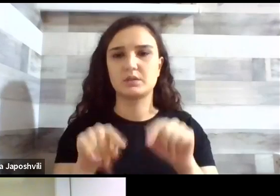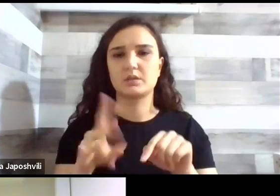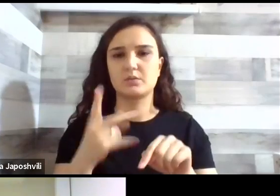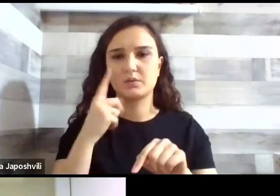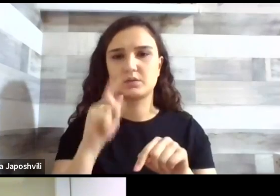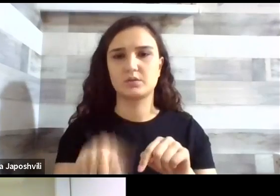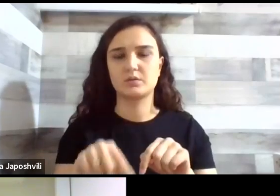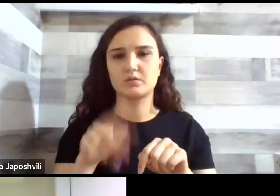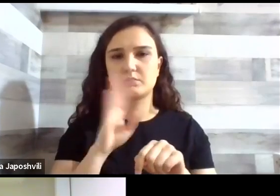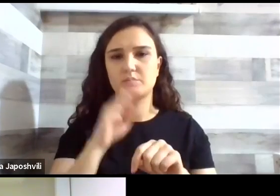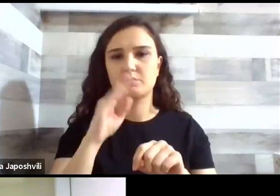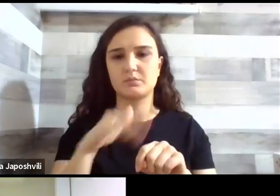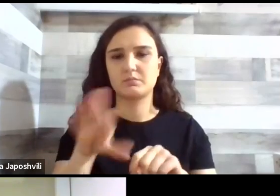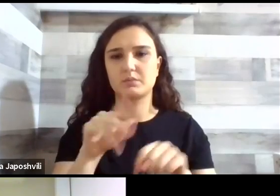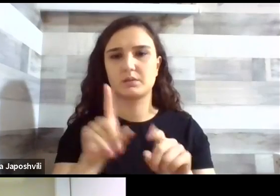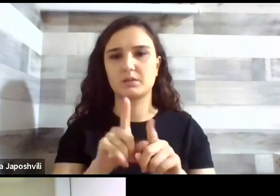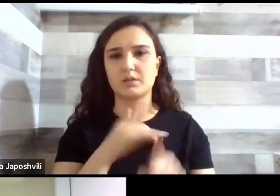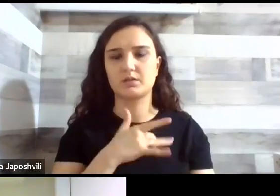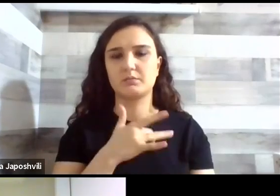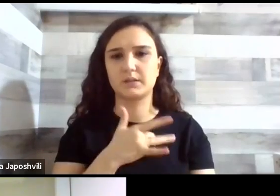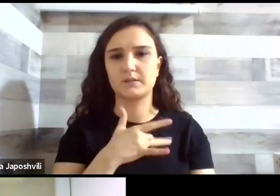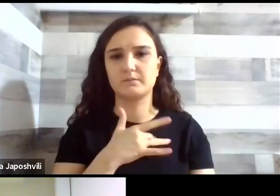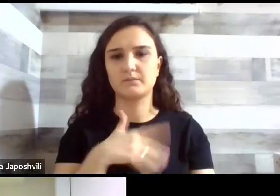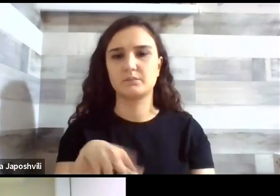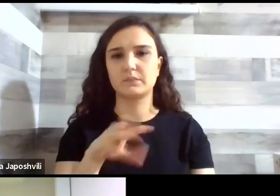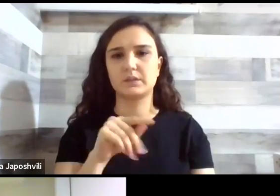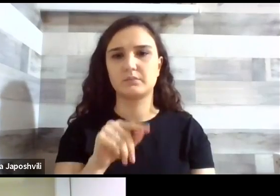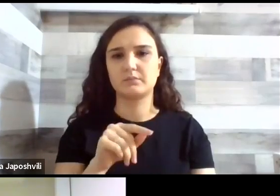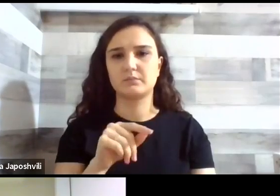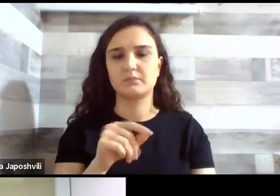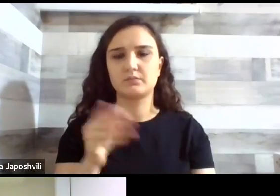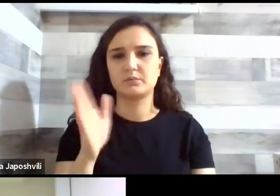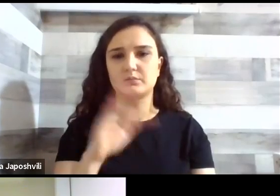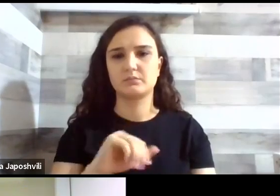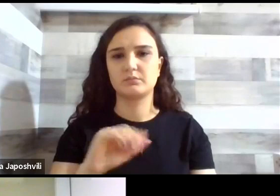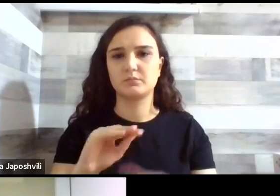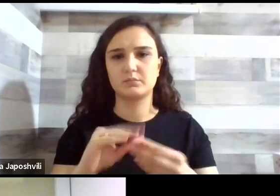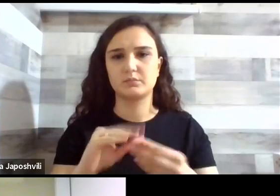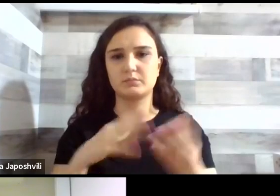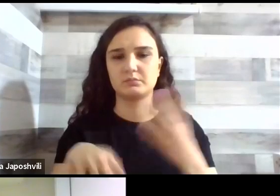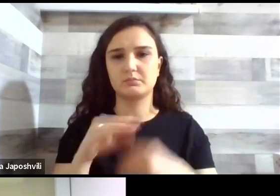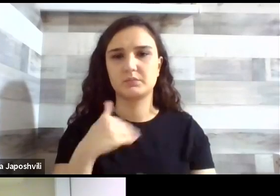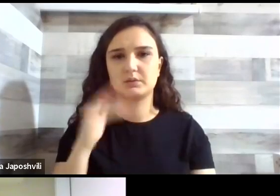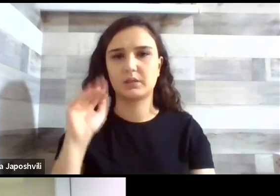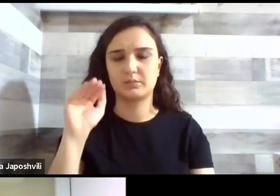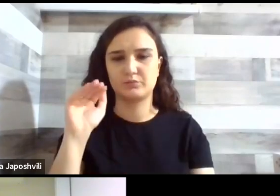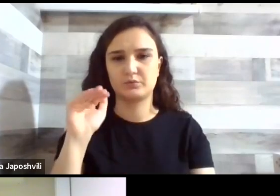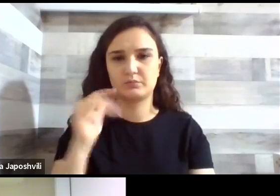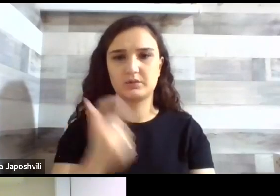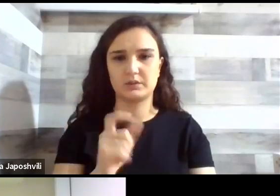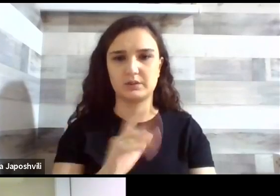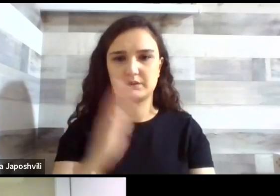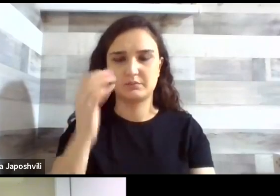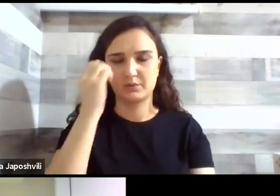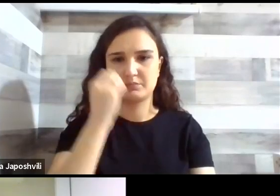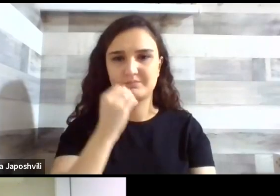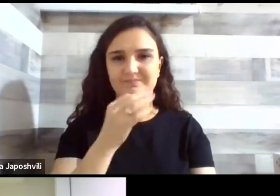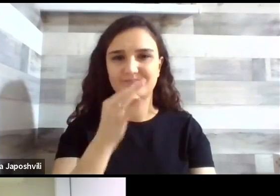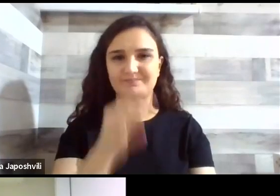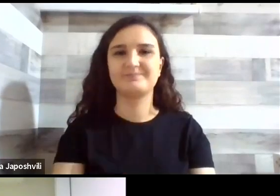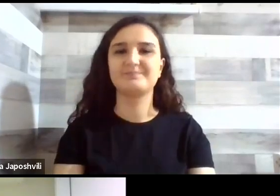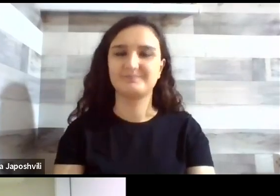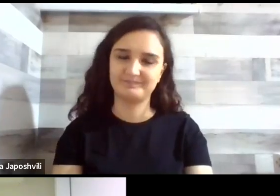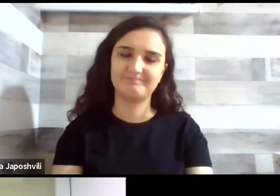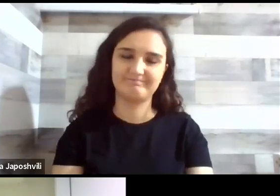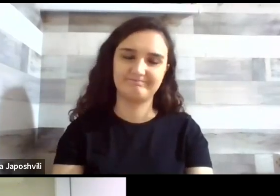sunt desmșobel, mai rar să dau lebit am format și. Modit me govre bomet, hakem și de bebit, italian dit matlobas, lecunas ca da